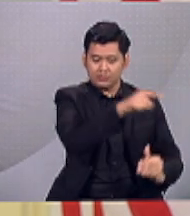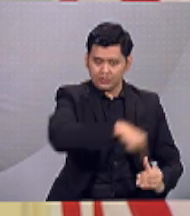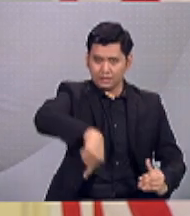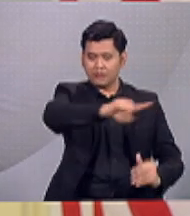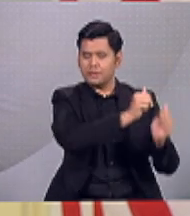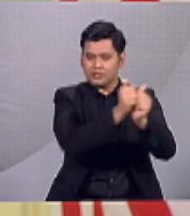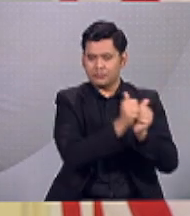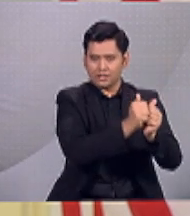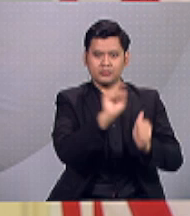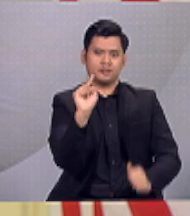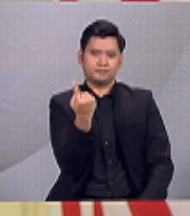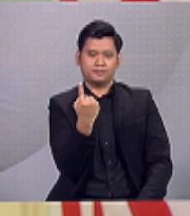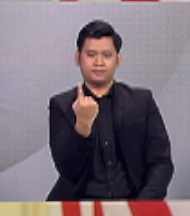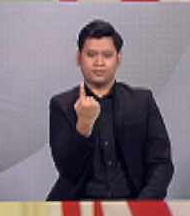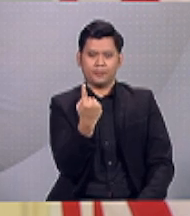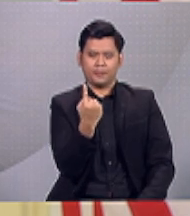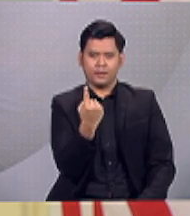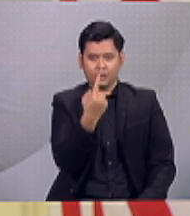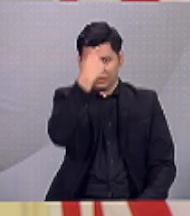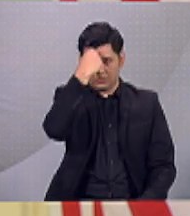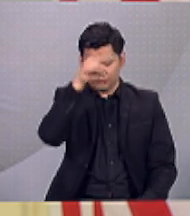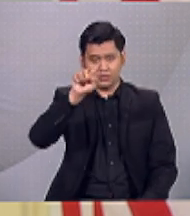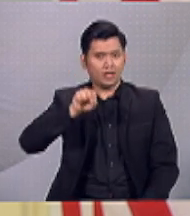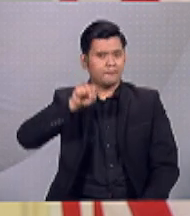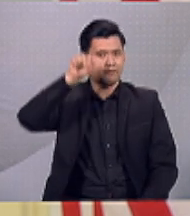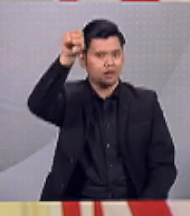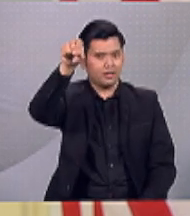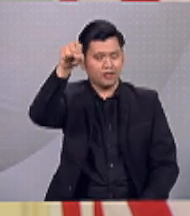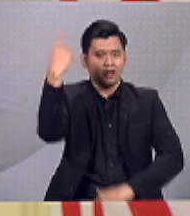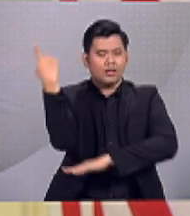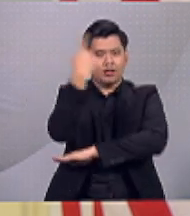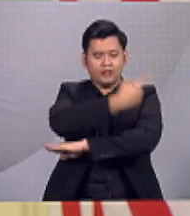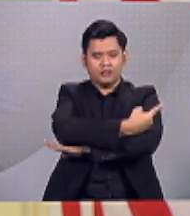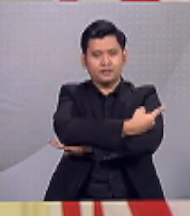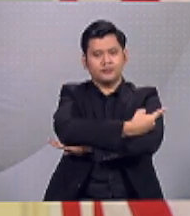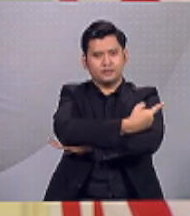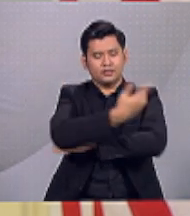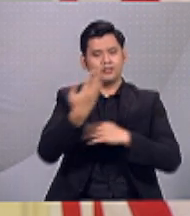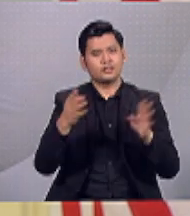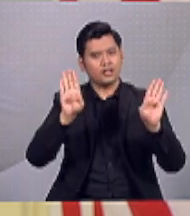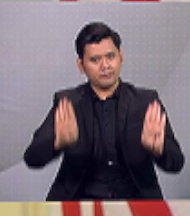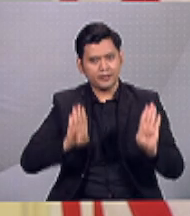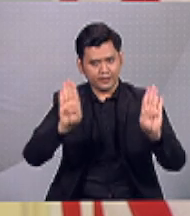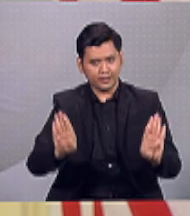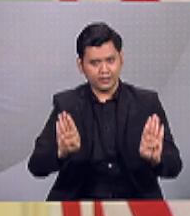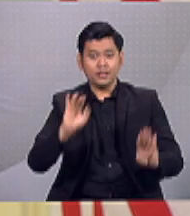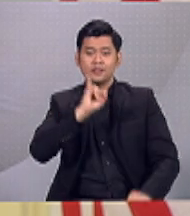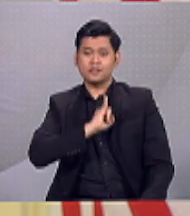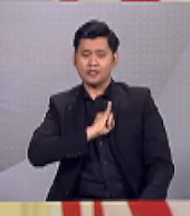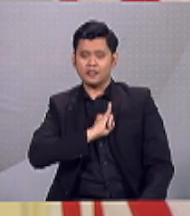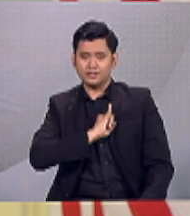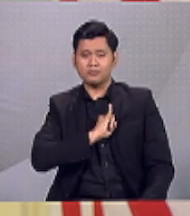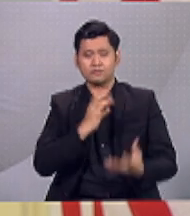bersama-sama. Bagi warga Sabah yang menyambut pesta keamatan, juga diingatkan